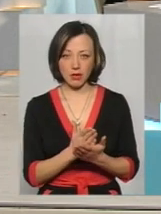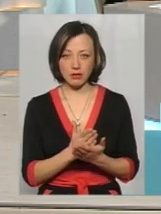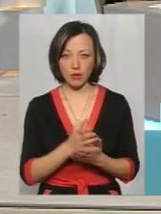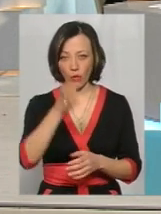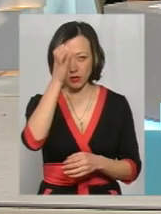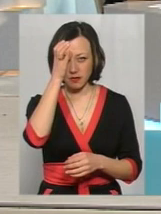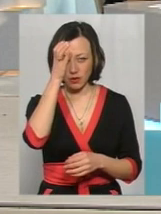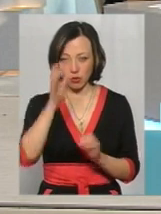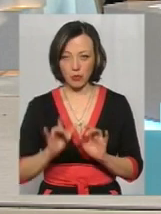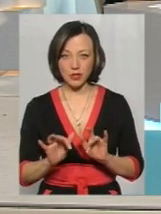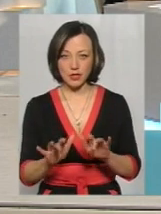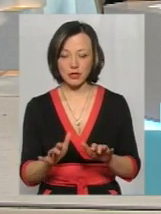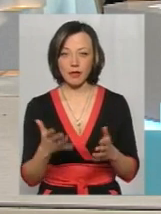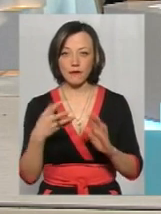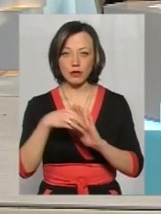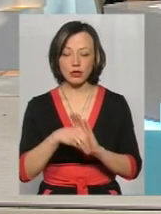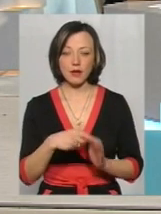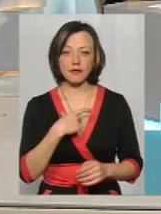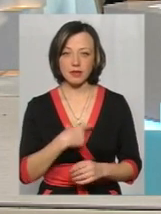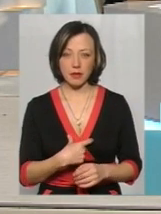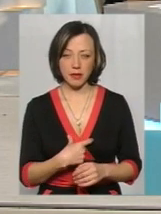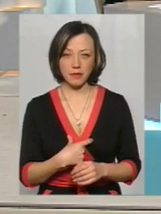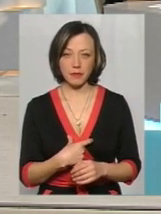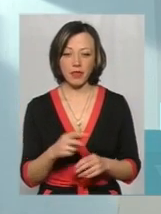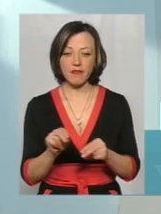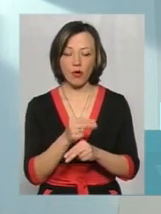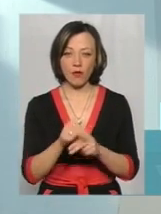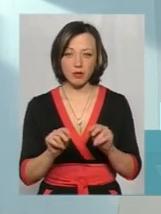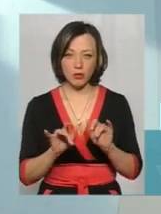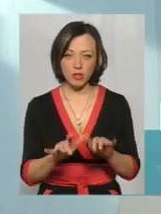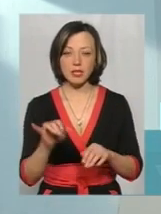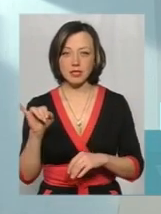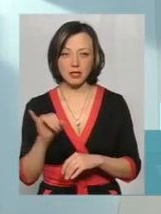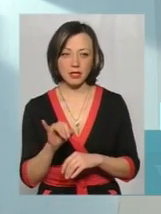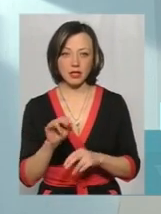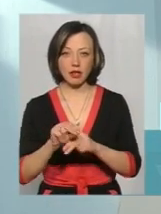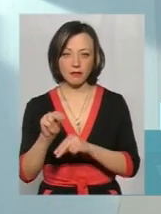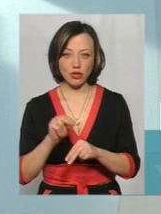якість освітнього процесу, який включає в себе виховний процес і процес